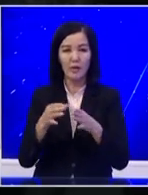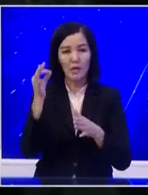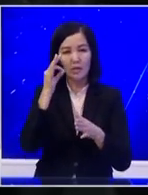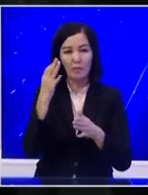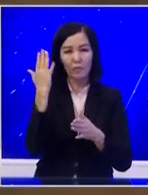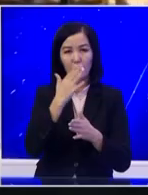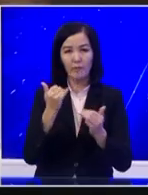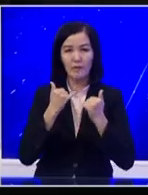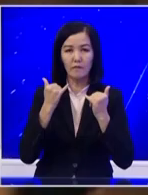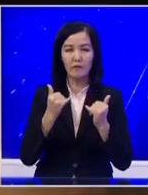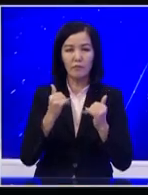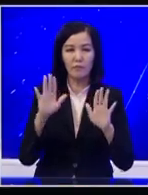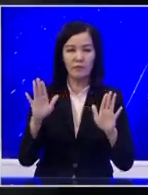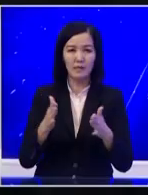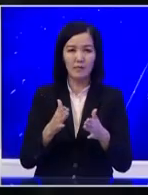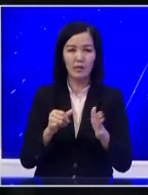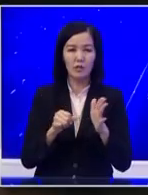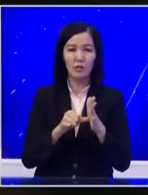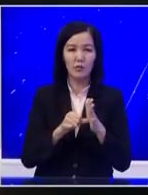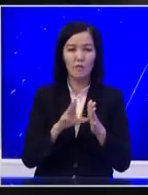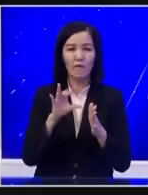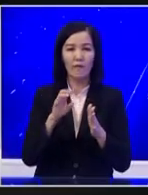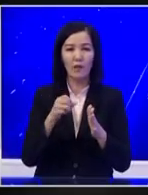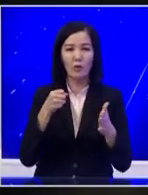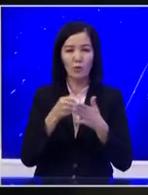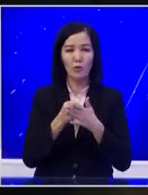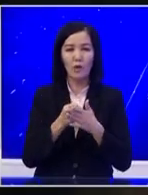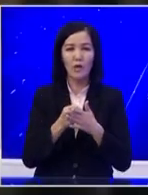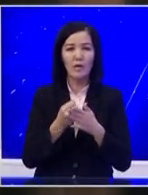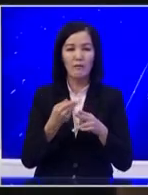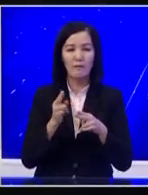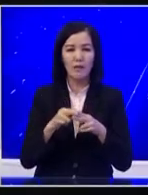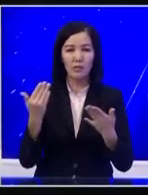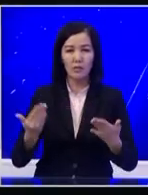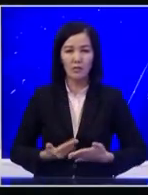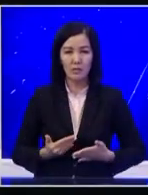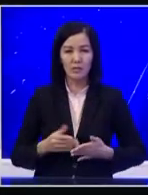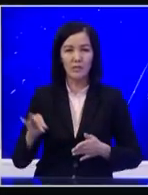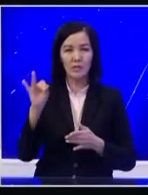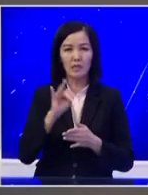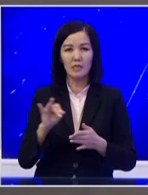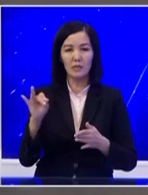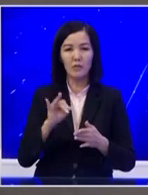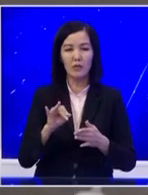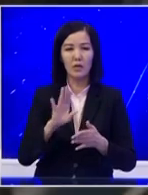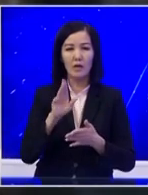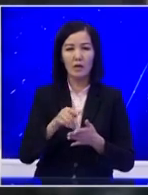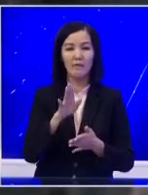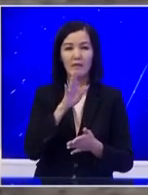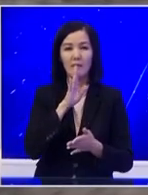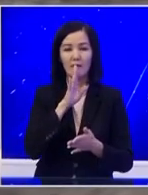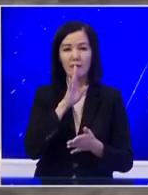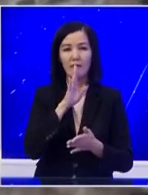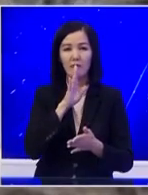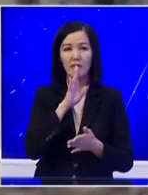Напомним, фильм посвящен событиям 6 века до нашей эры и рассказывает историю жизни великой царицы степи, легендарной Тамирис.